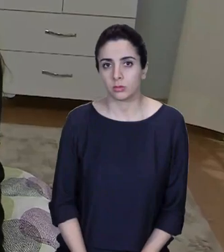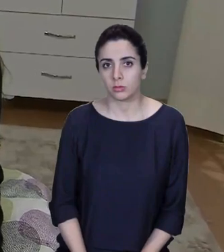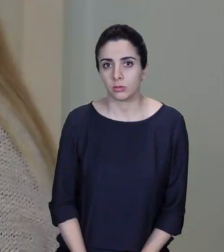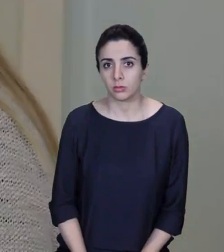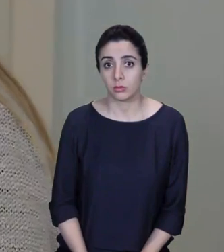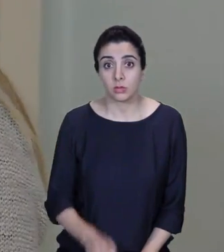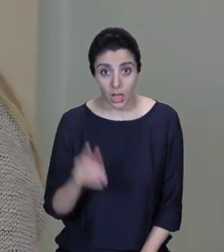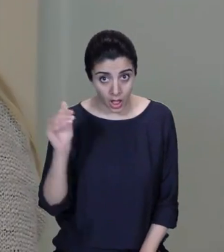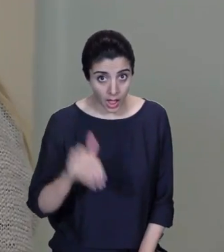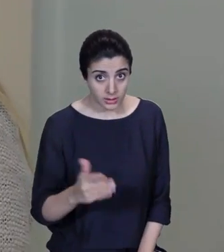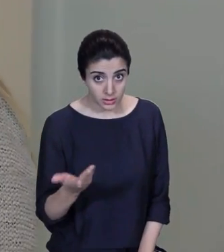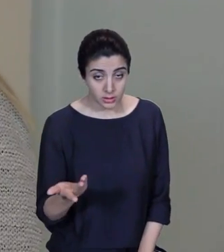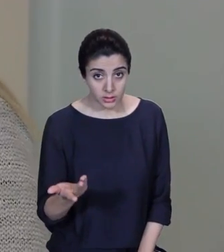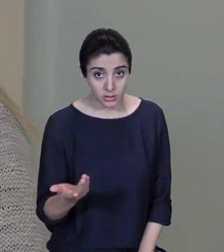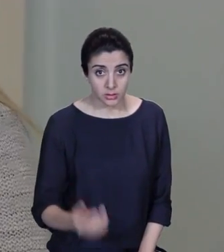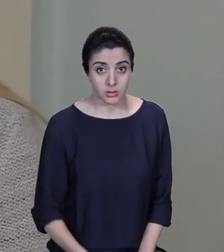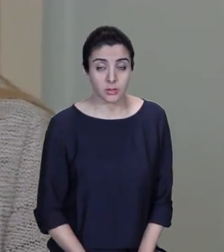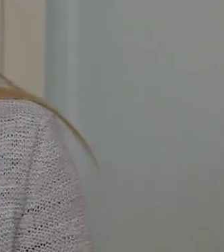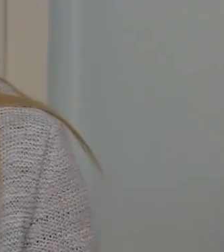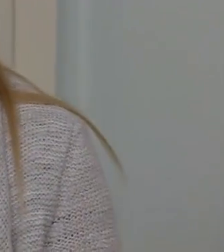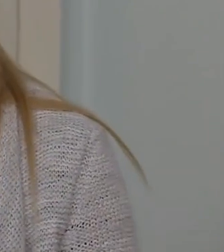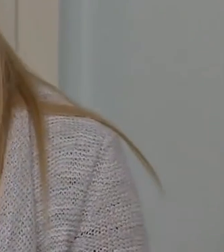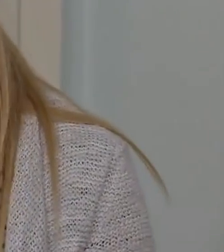girdi. Sanmıyordum.